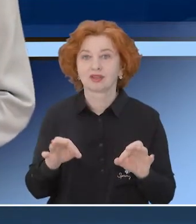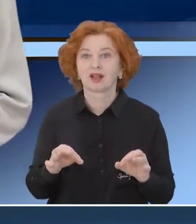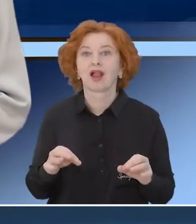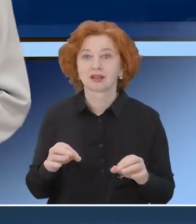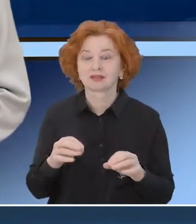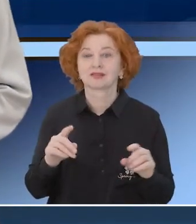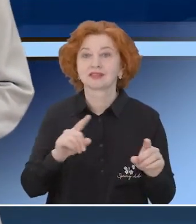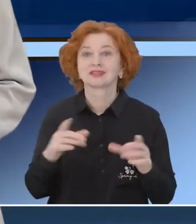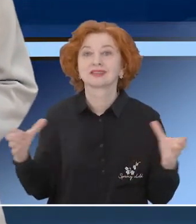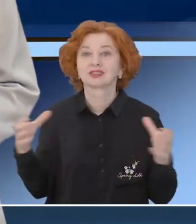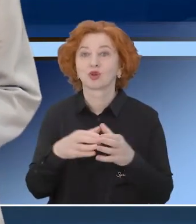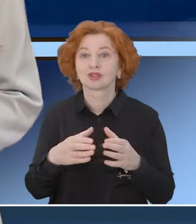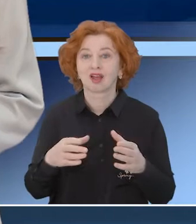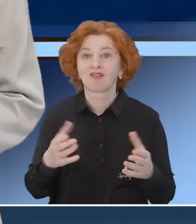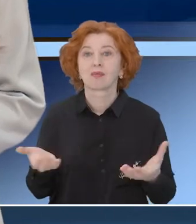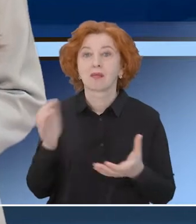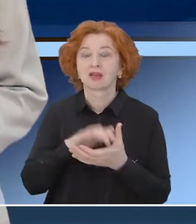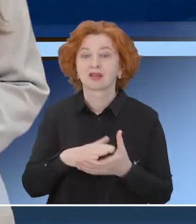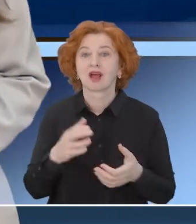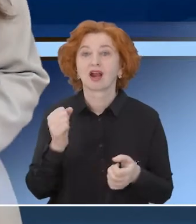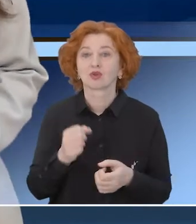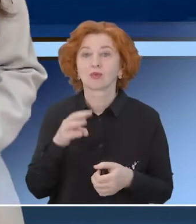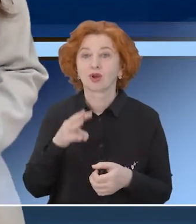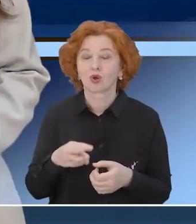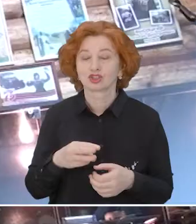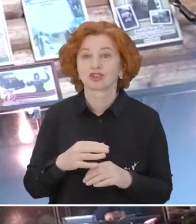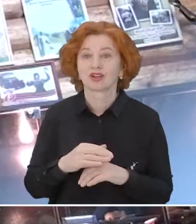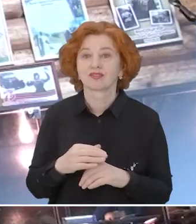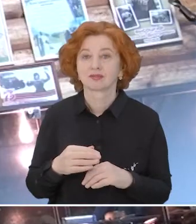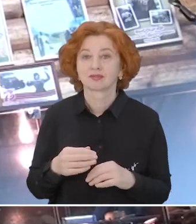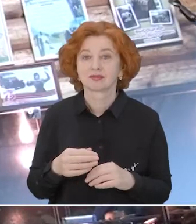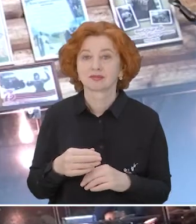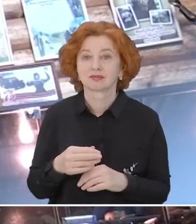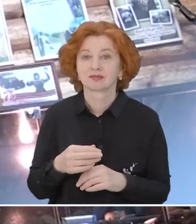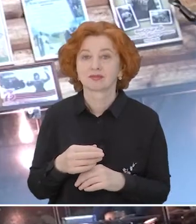Со звездным составом познакомились Галина Соколова и Артем Мирошников.